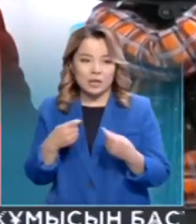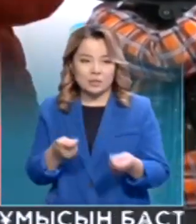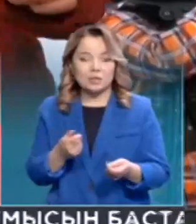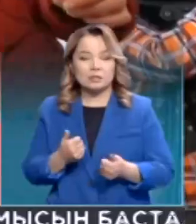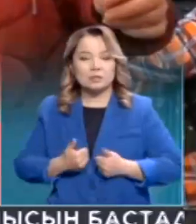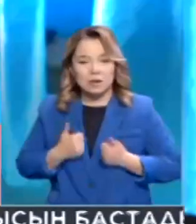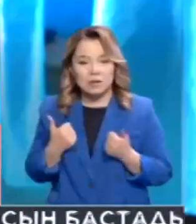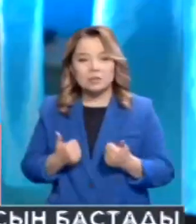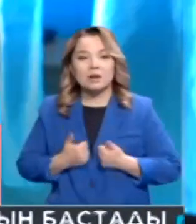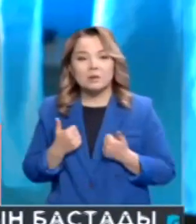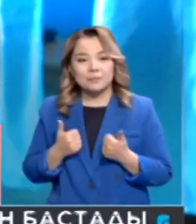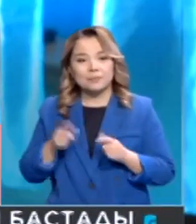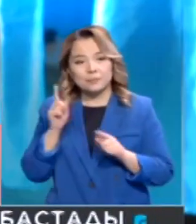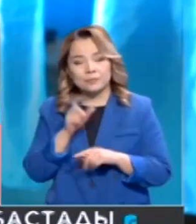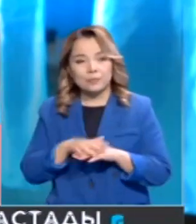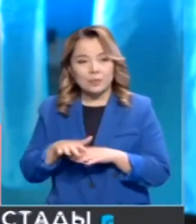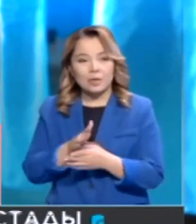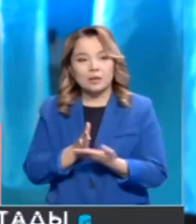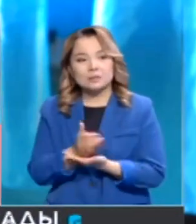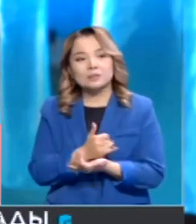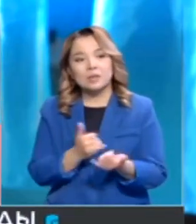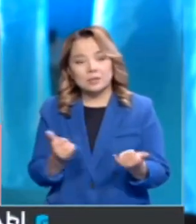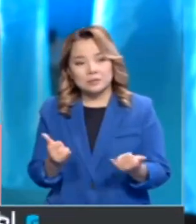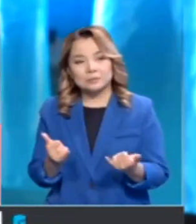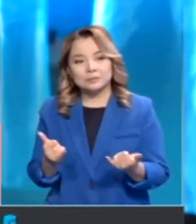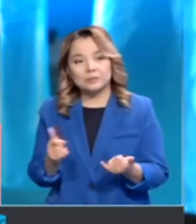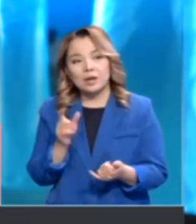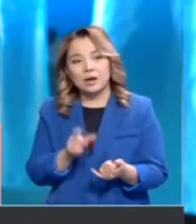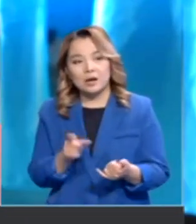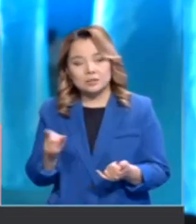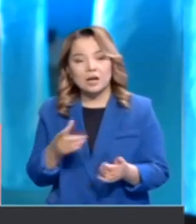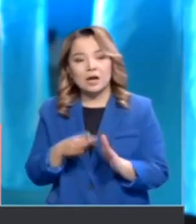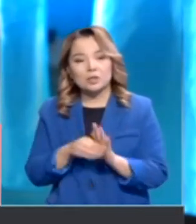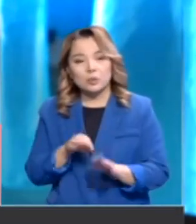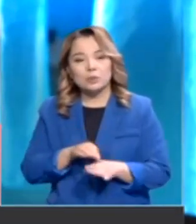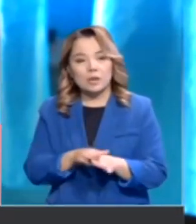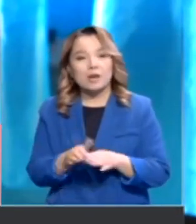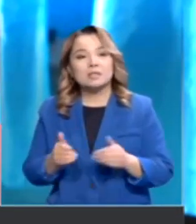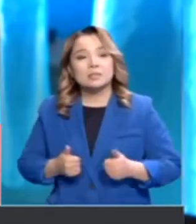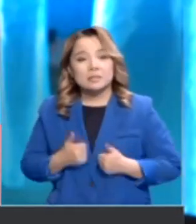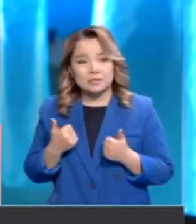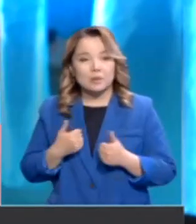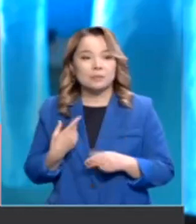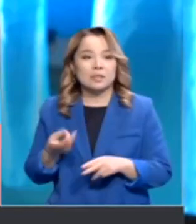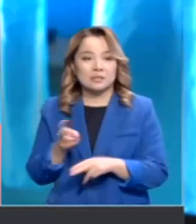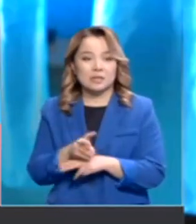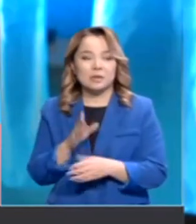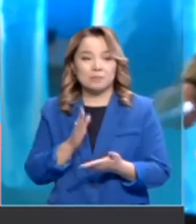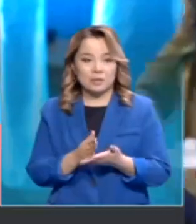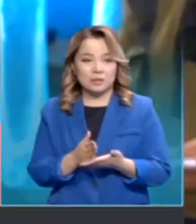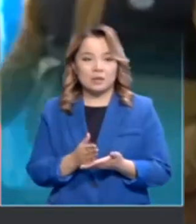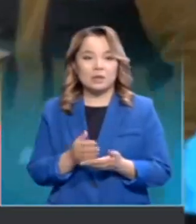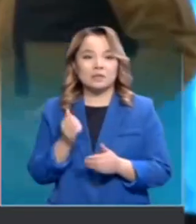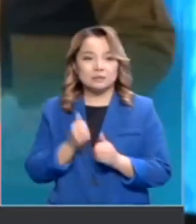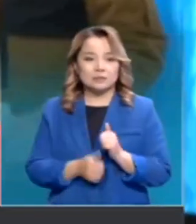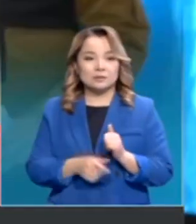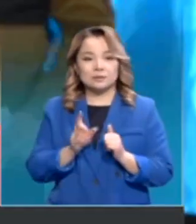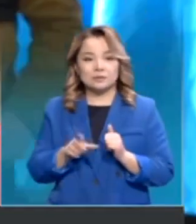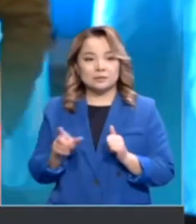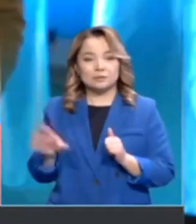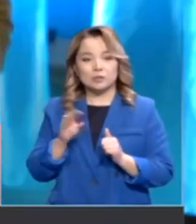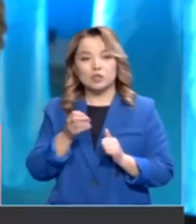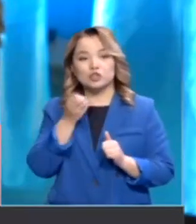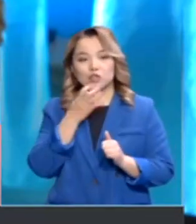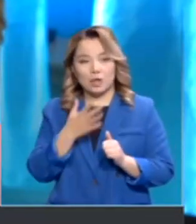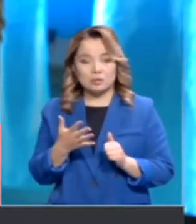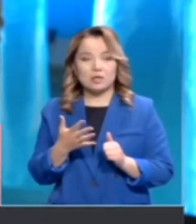бәріміз халық үшін қызмет ететін адамдарды сайлауға тырысып, бәріміз кеп атырмыз, бәріміз жақсылықта